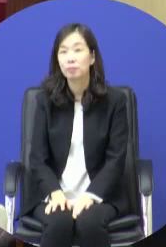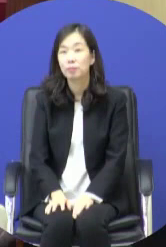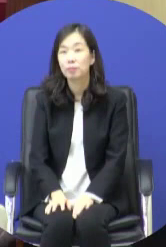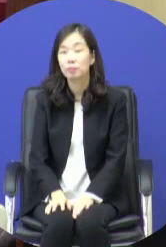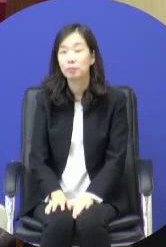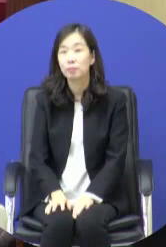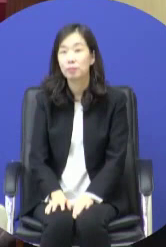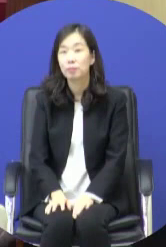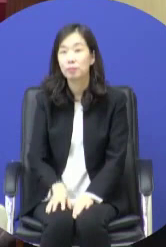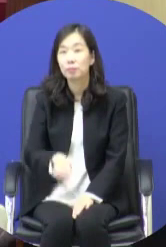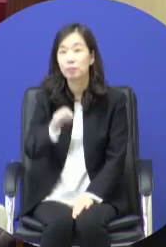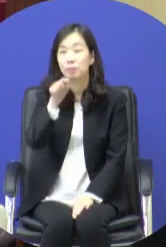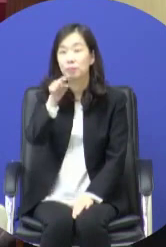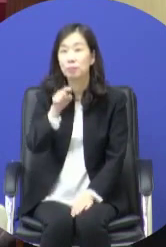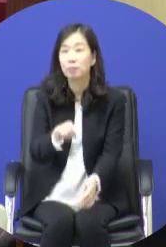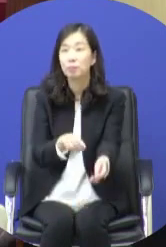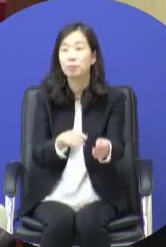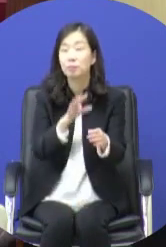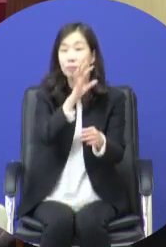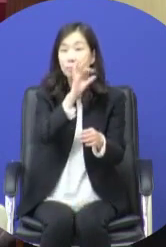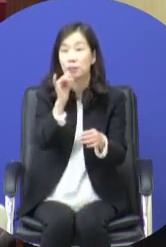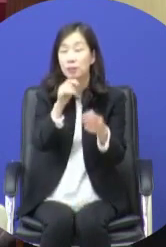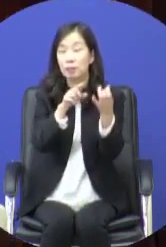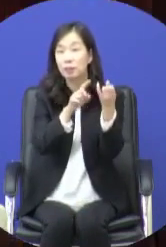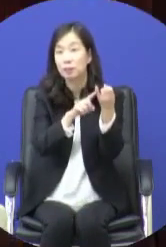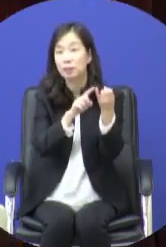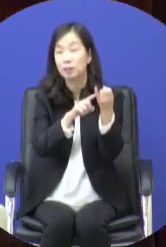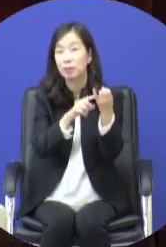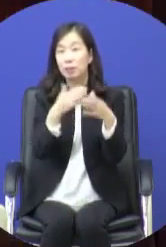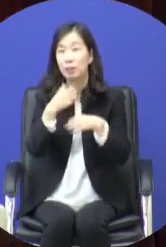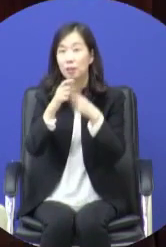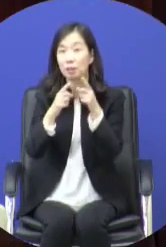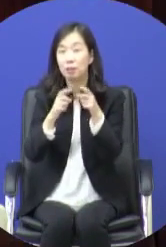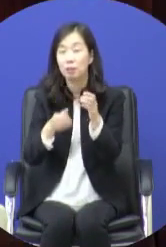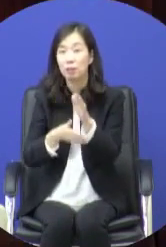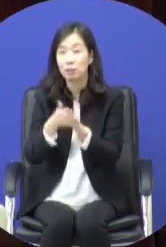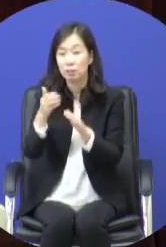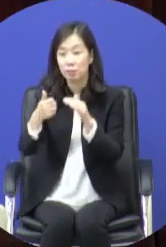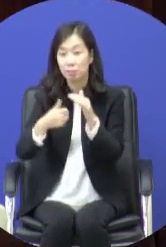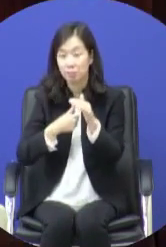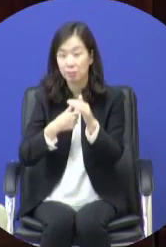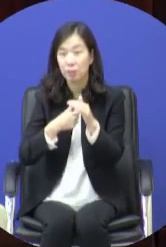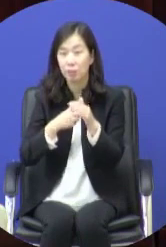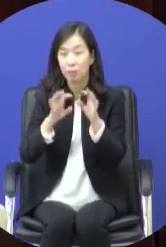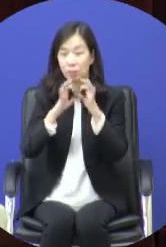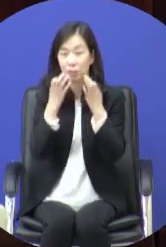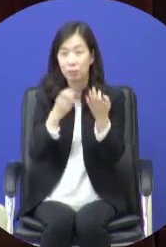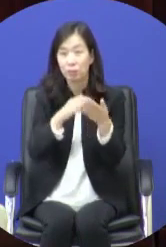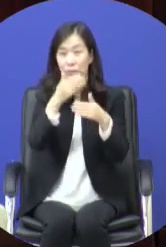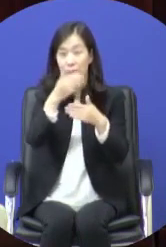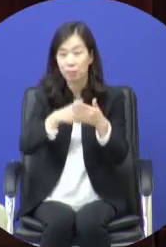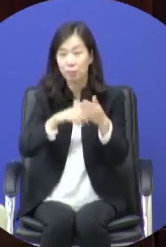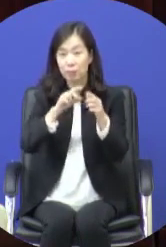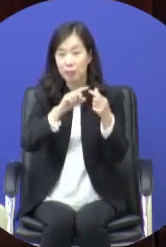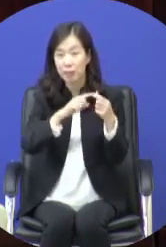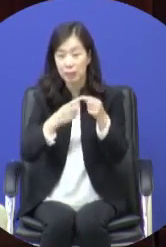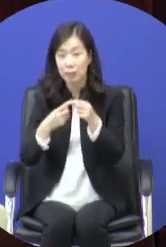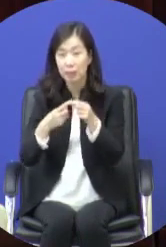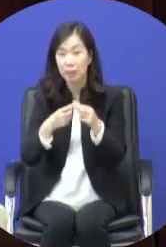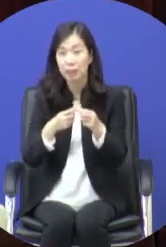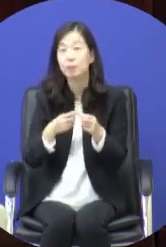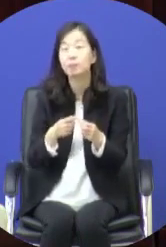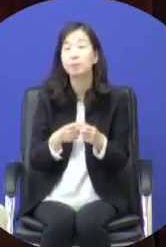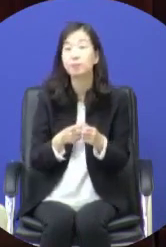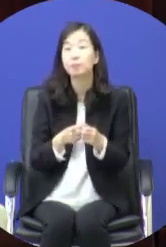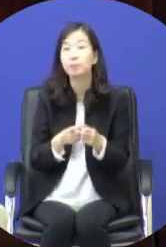네. 자, 이것이 이정은 씨가 안성시를 방문하고 페북에 남긴 글입니다. 자, 한번 읽어보도록 하겠습니다.